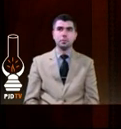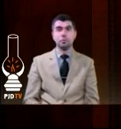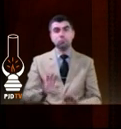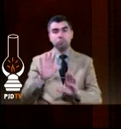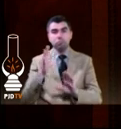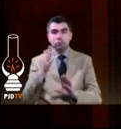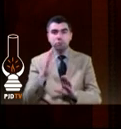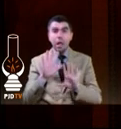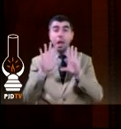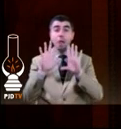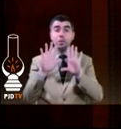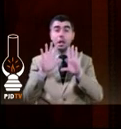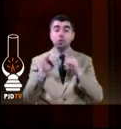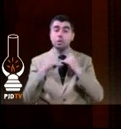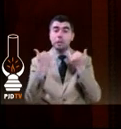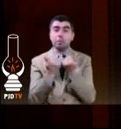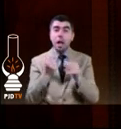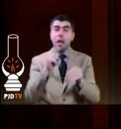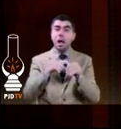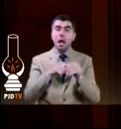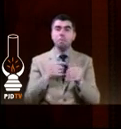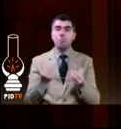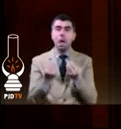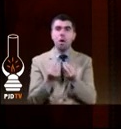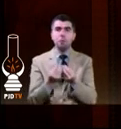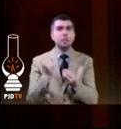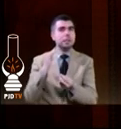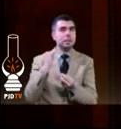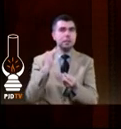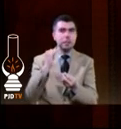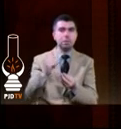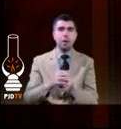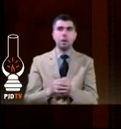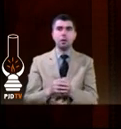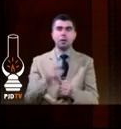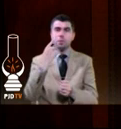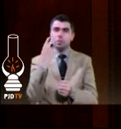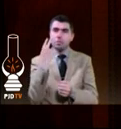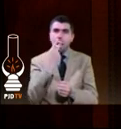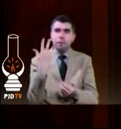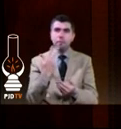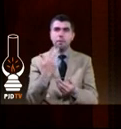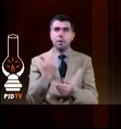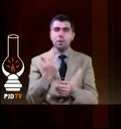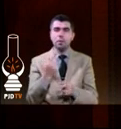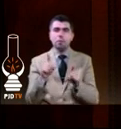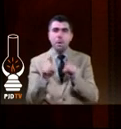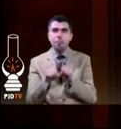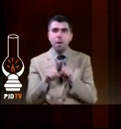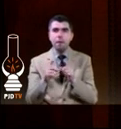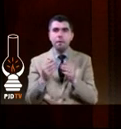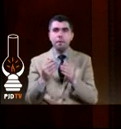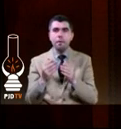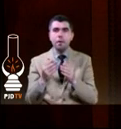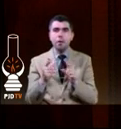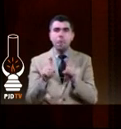حوالي عشر لقاءات مع النقابات. وكل مرة كنا كنشوفوا كيفاش ديروا باش بحال